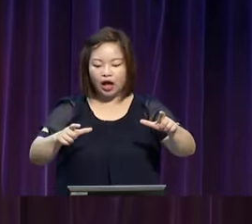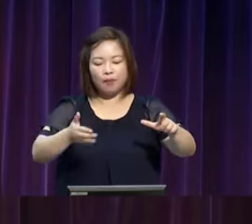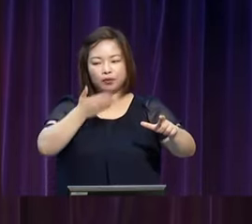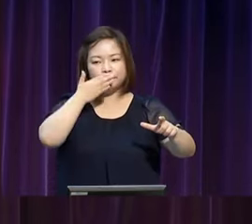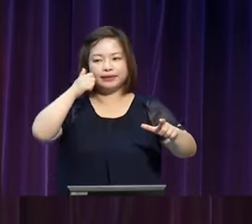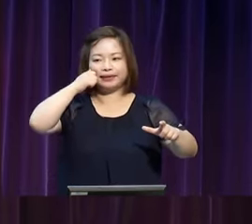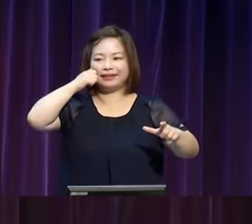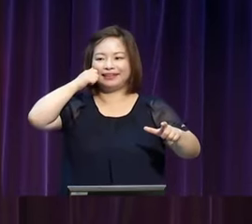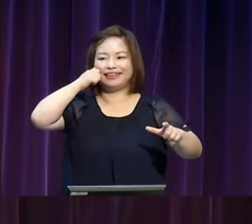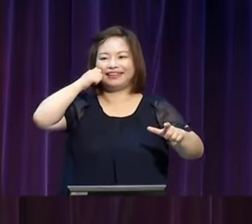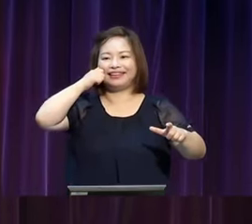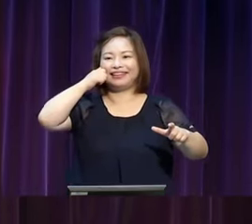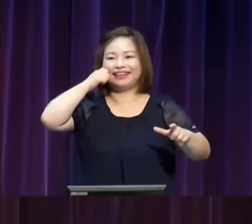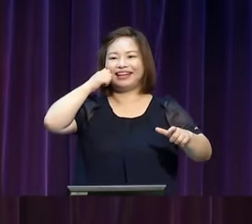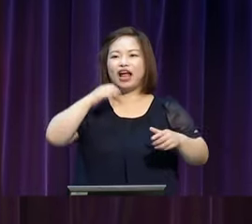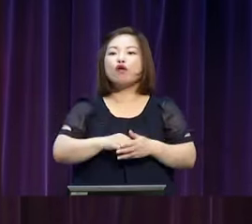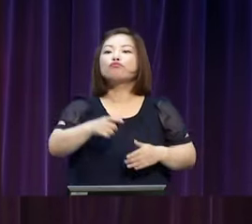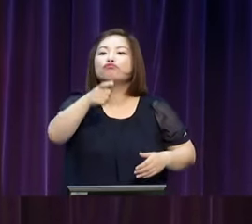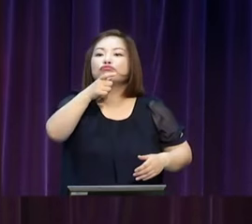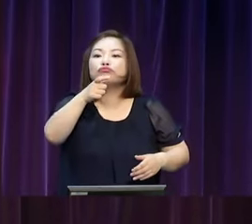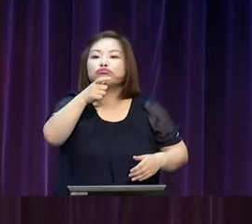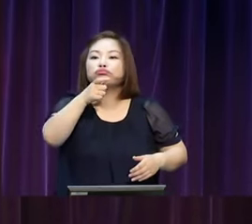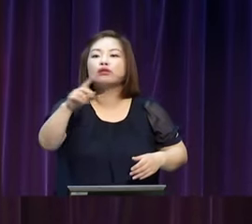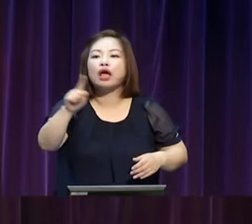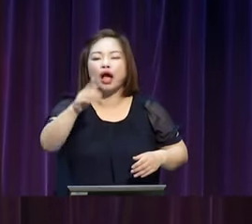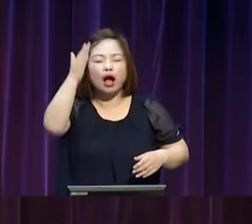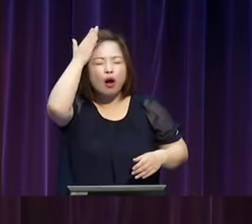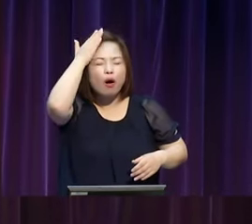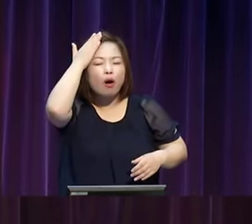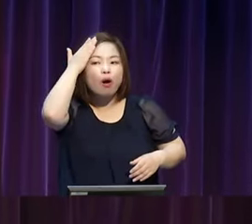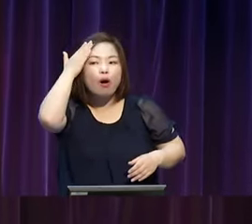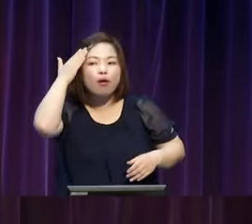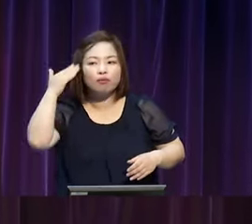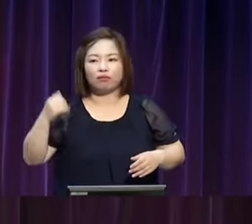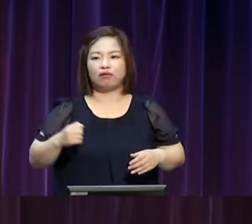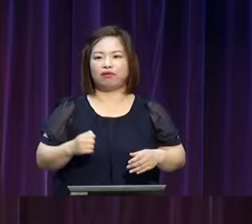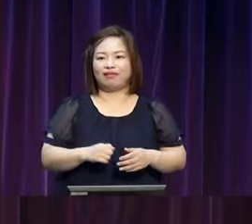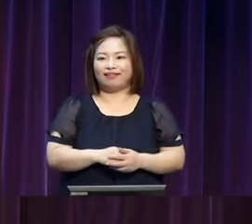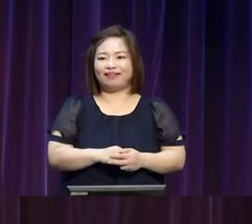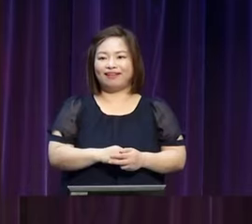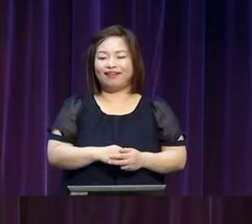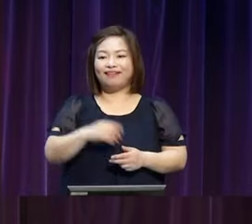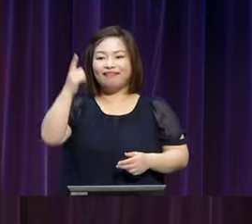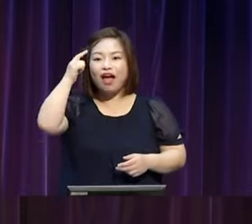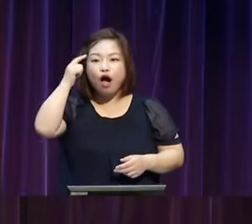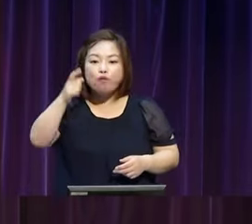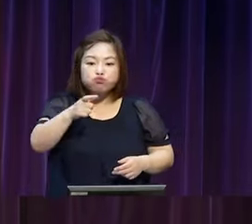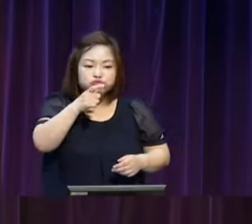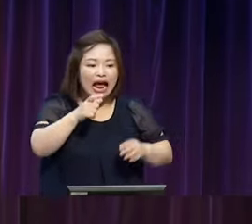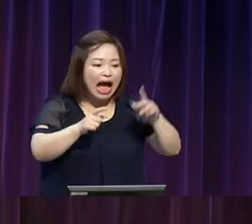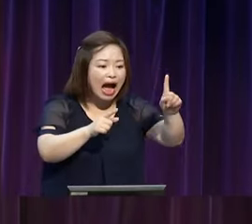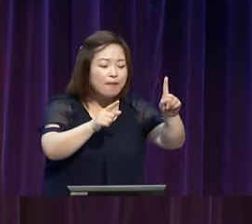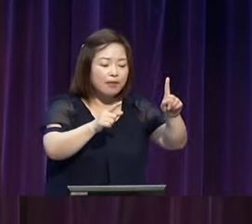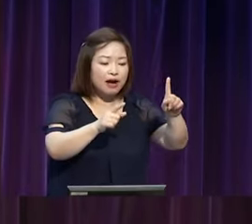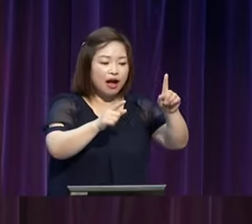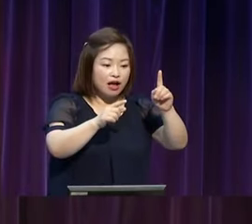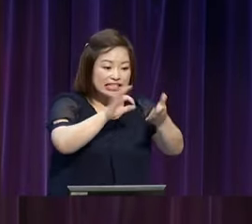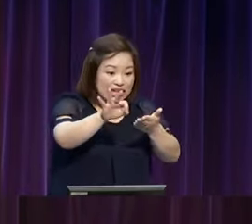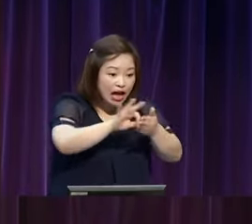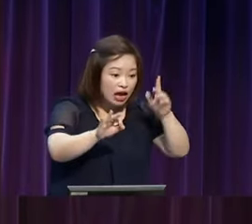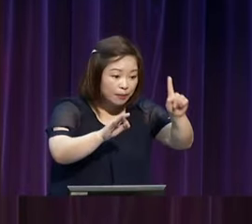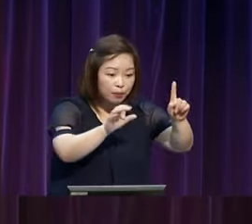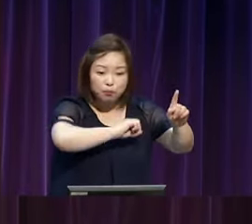물이 일단 거무스름해요. 왜? 한두 번 쓴 물이 아니거든요. 실제 물이 더 없는 곳으로